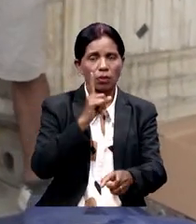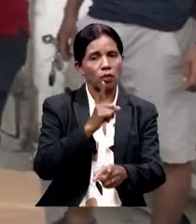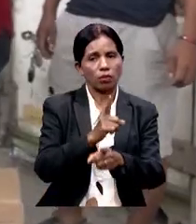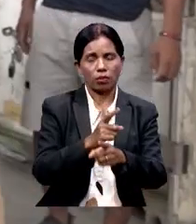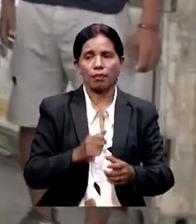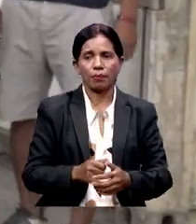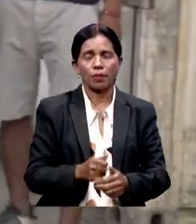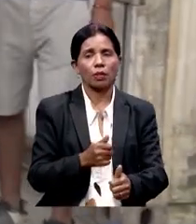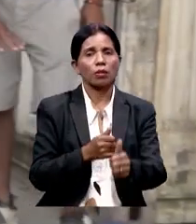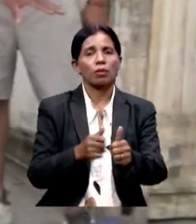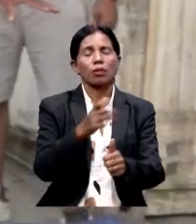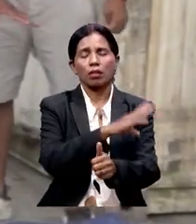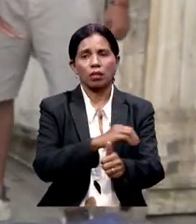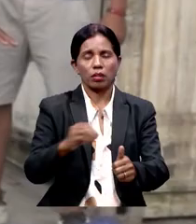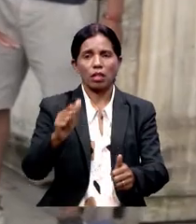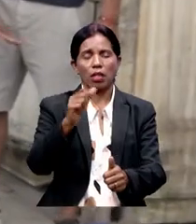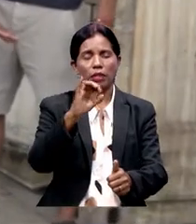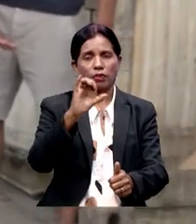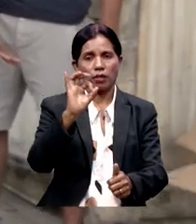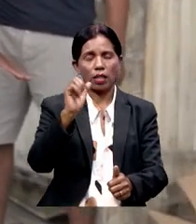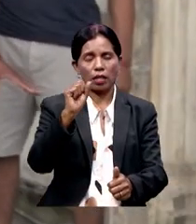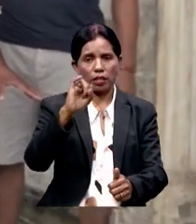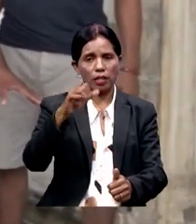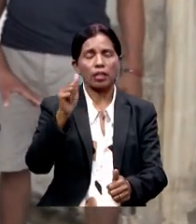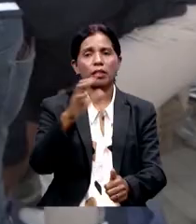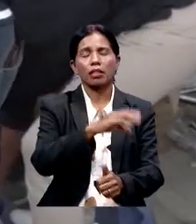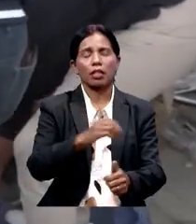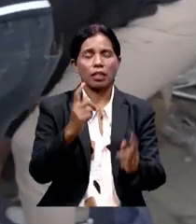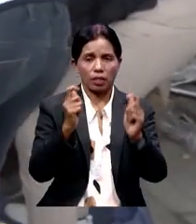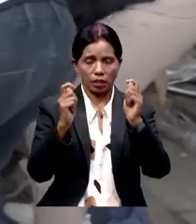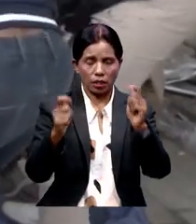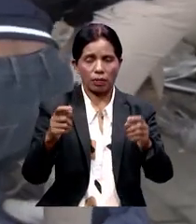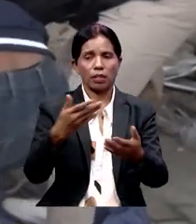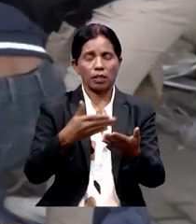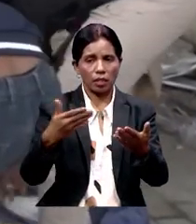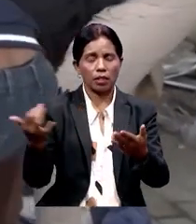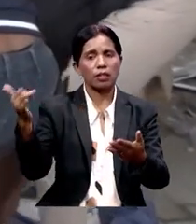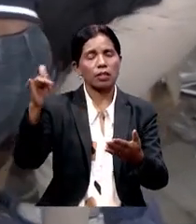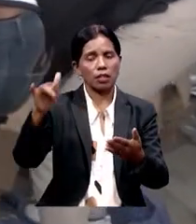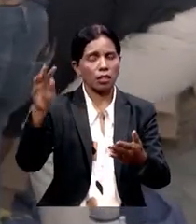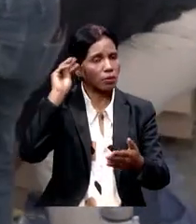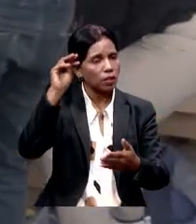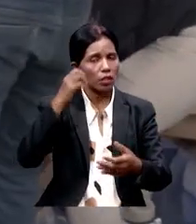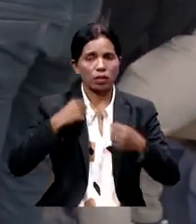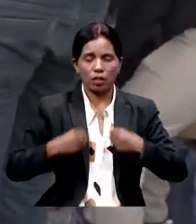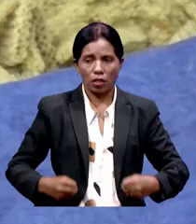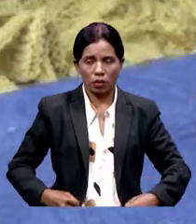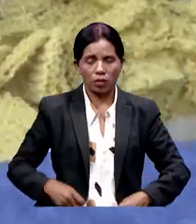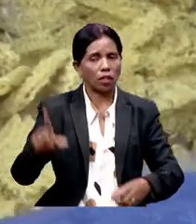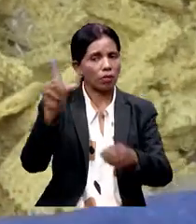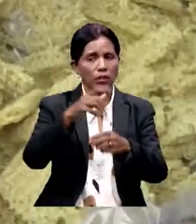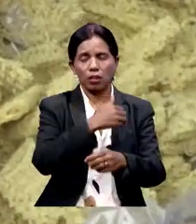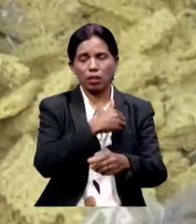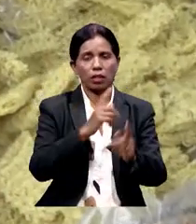Tuir Armindo durante ne afaeza halo teste ba produto sira iha laboratorium Ministério Saúde, mai be laboratorium referemos sira